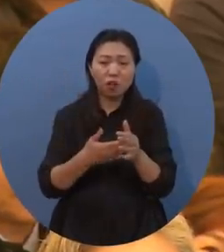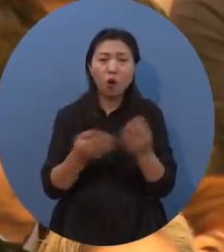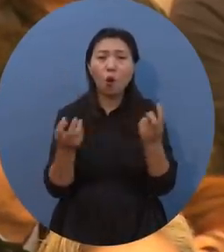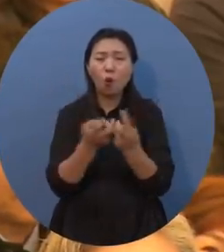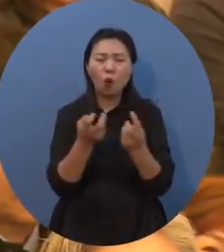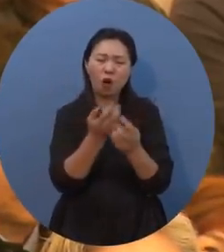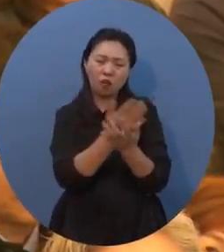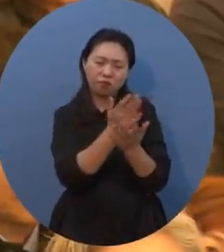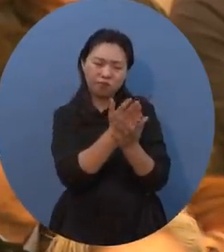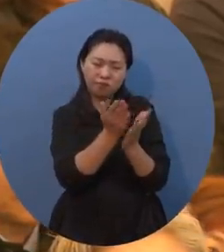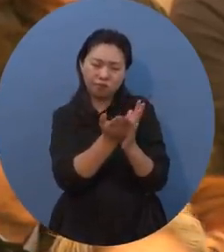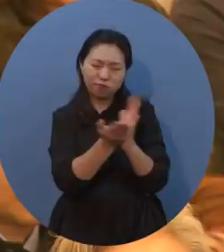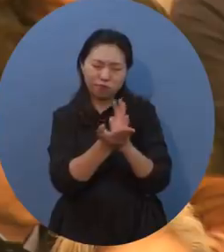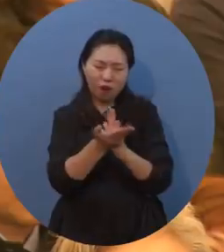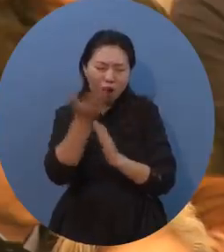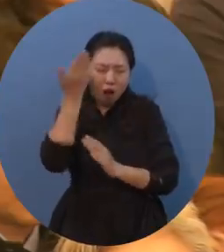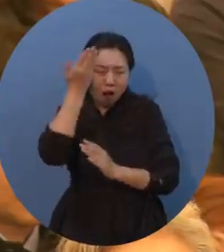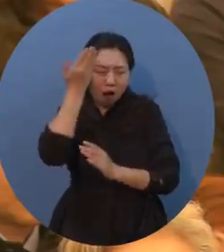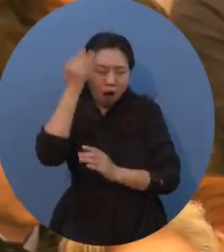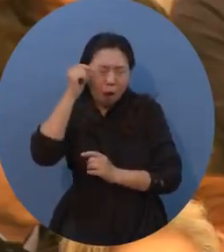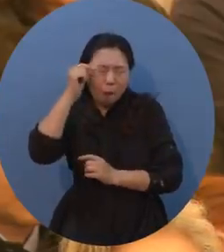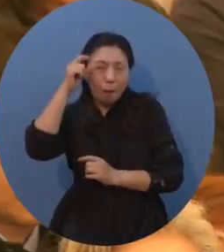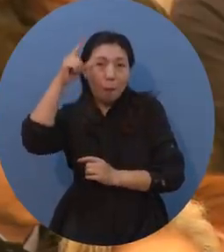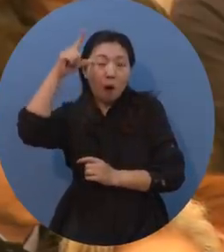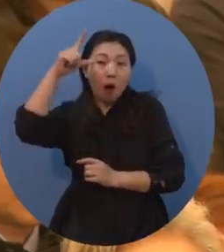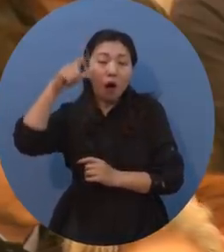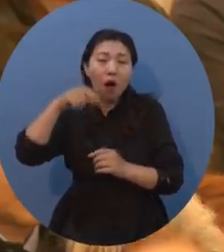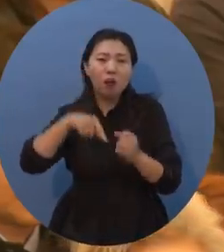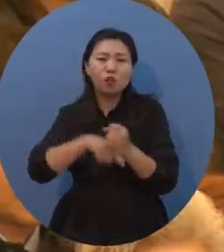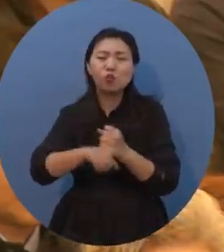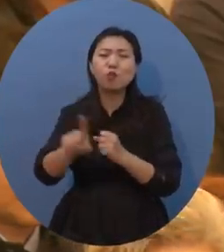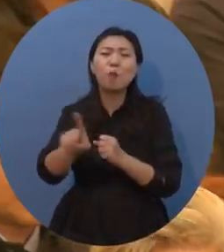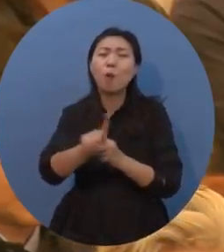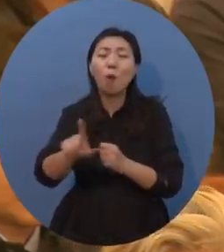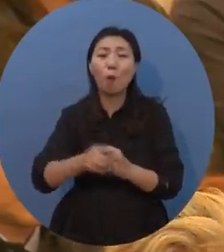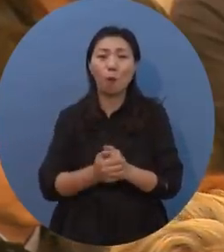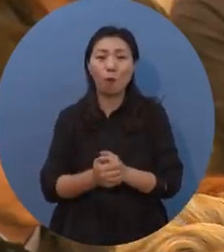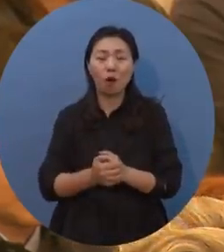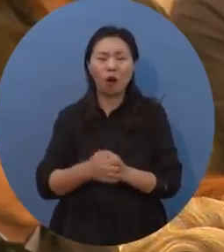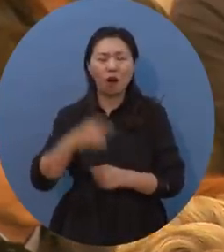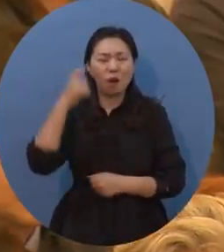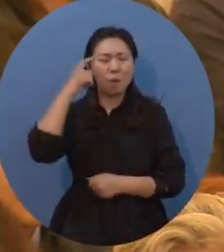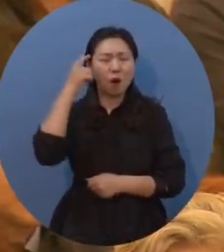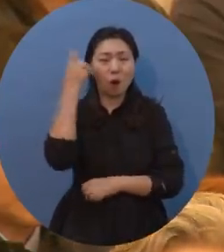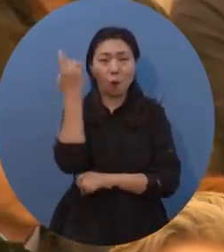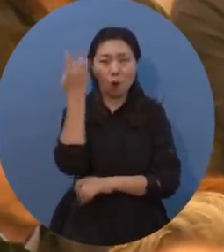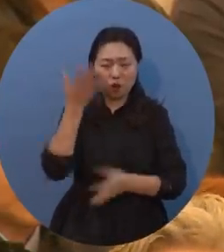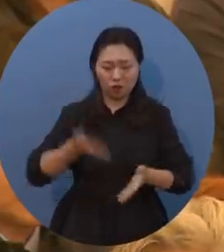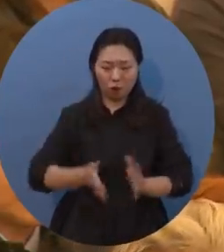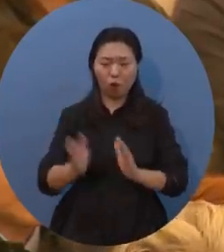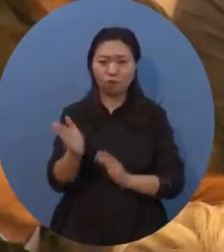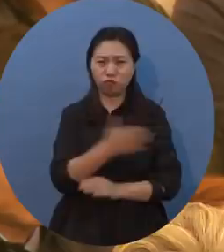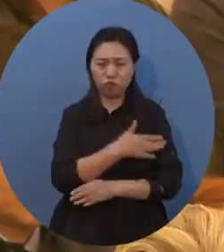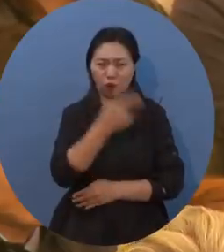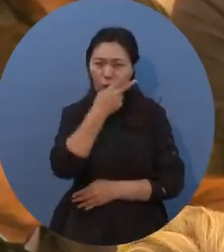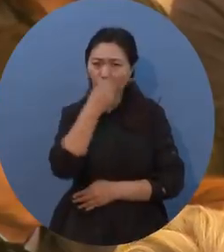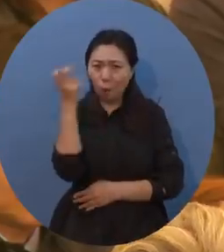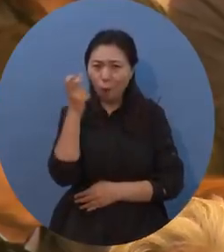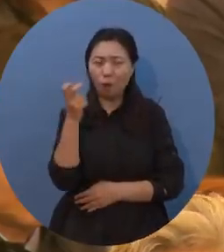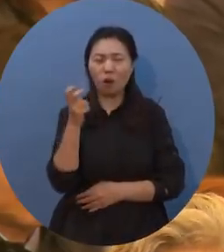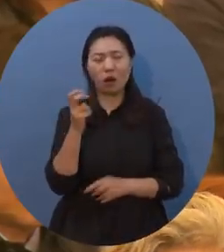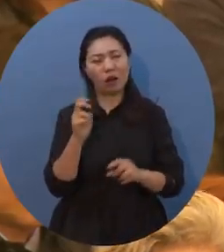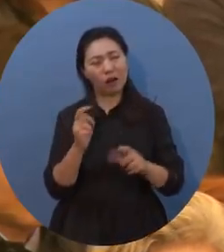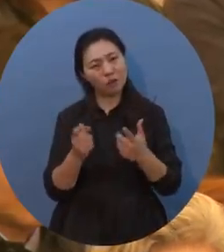그리도 다방면에 박학다식하신지 뭐 머리가 원래 타고나신 건지